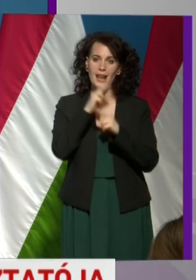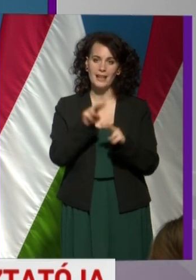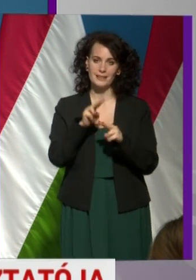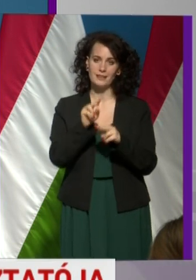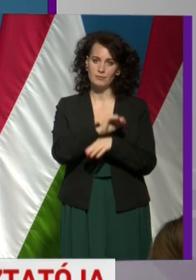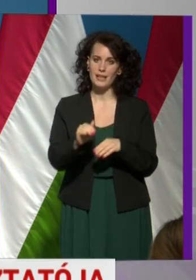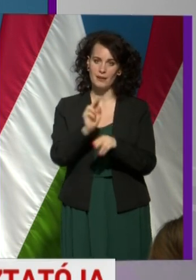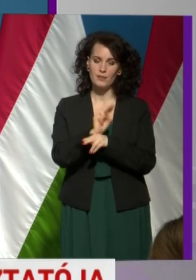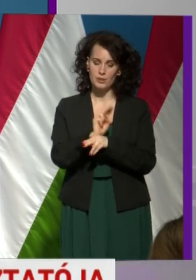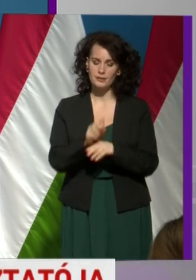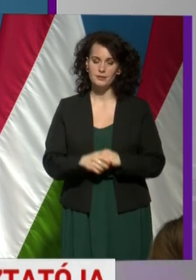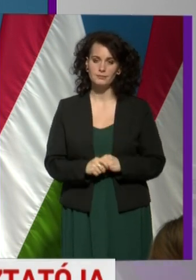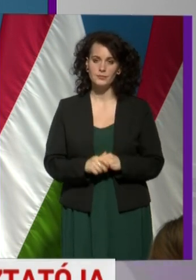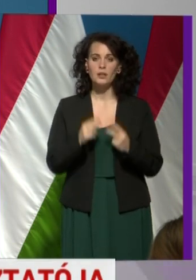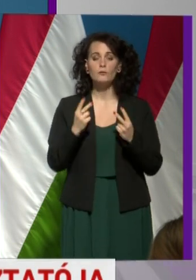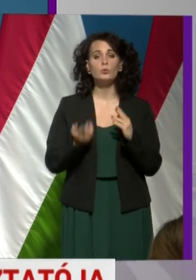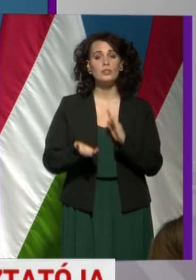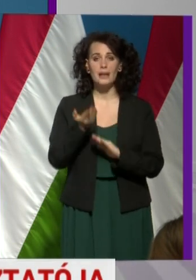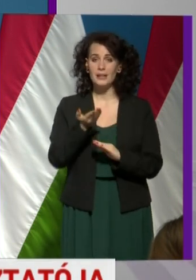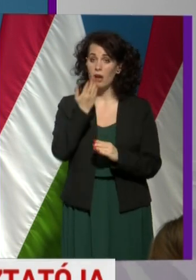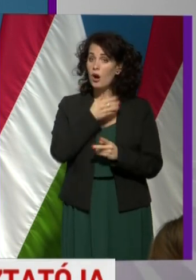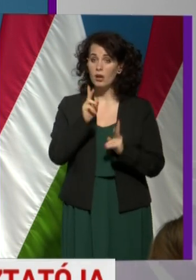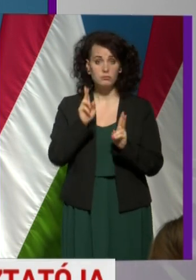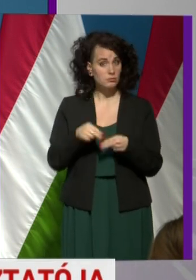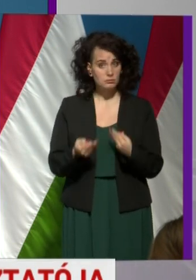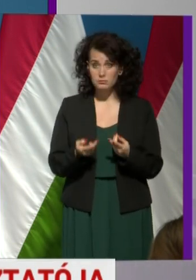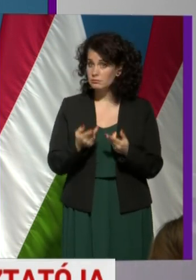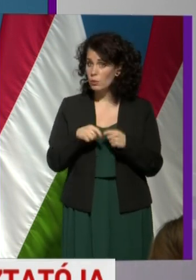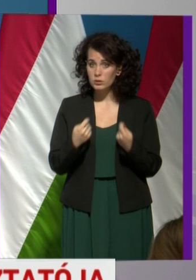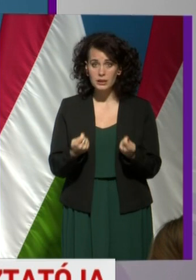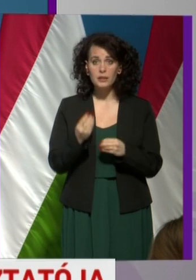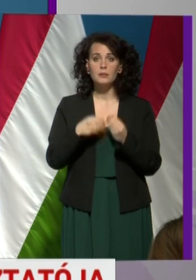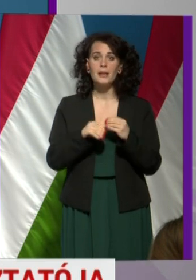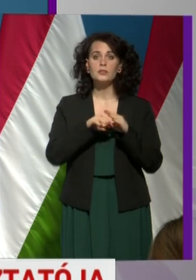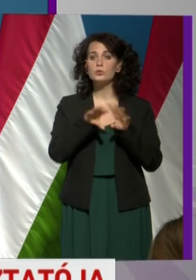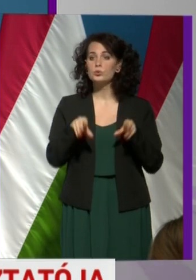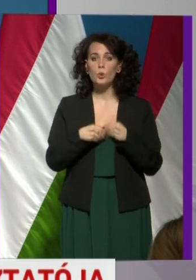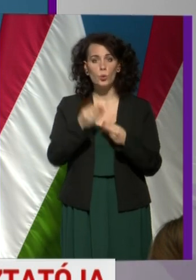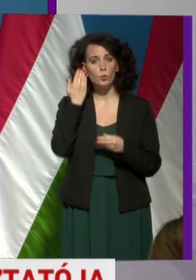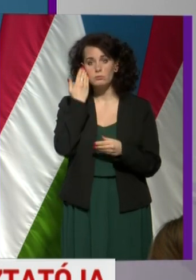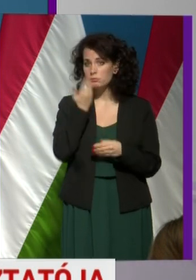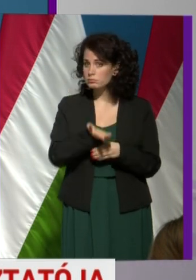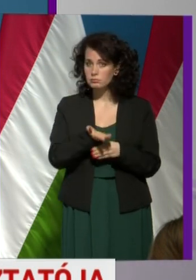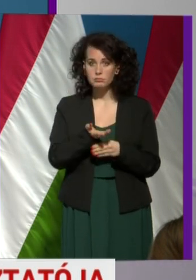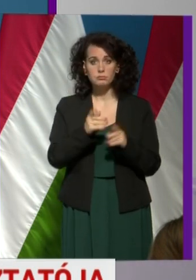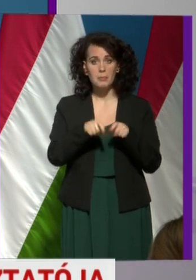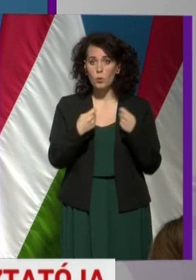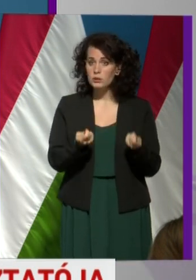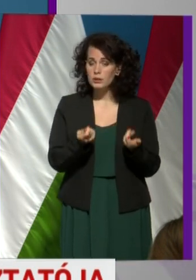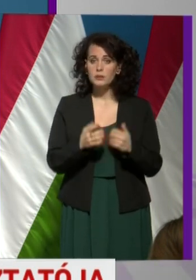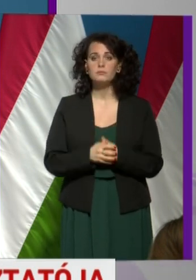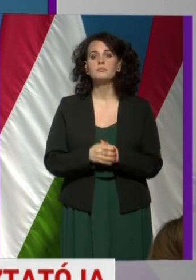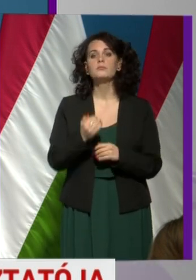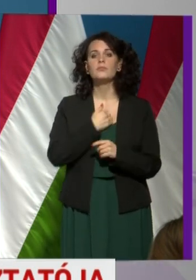felügyeletét. Fontos azt is kiemelni, hogy ahol ez nem megoldható, hiszen a szülő bármilyen módon ezt nem tudja megoldani,